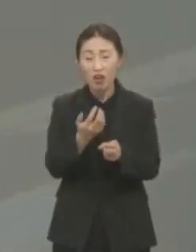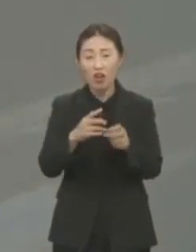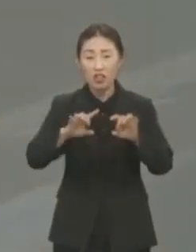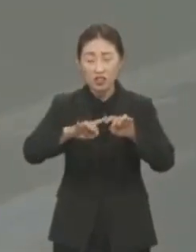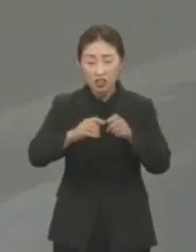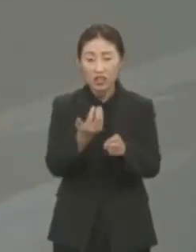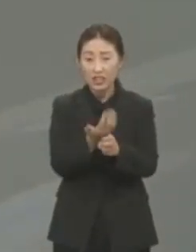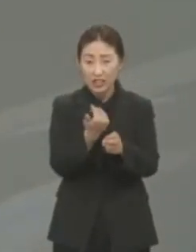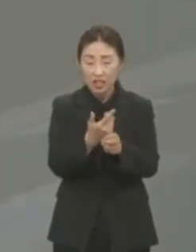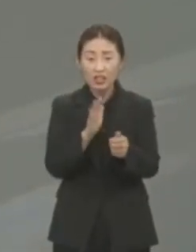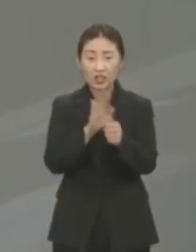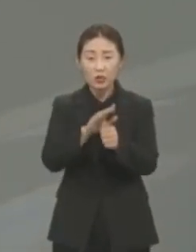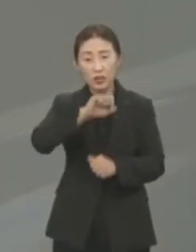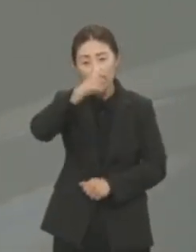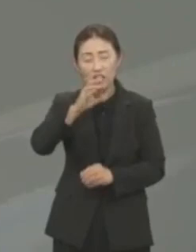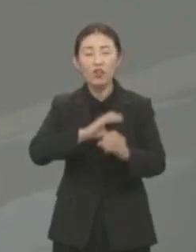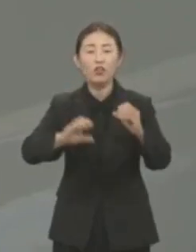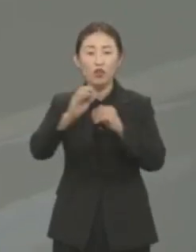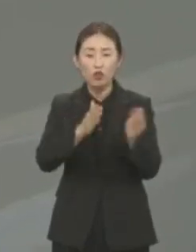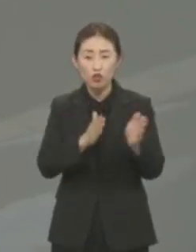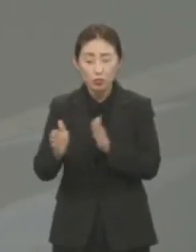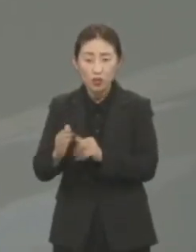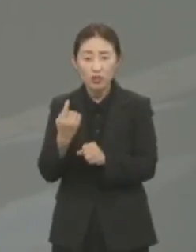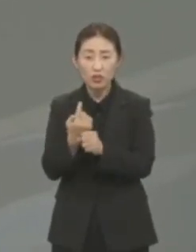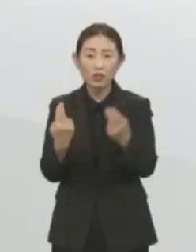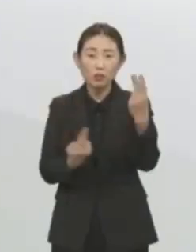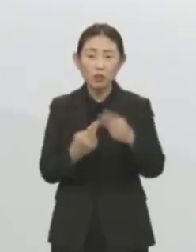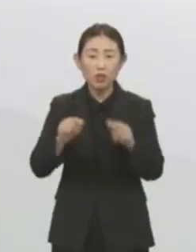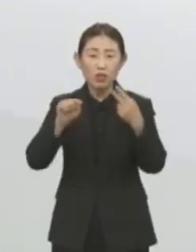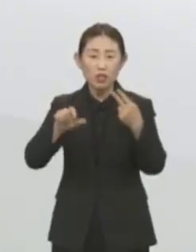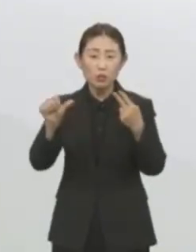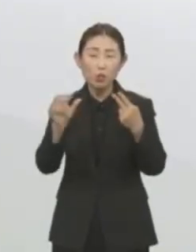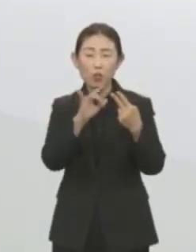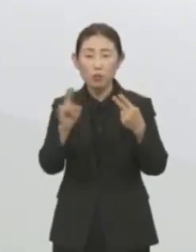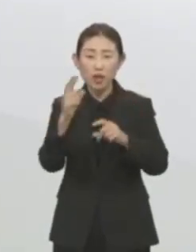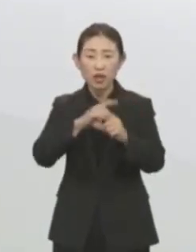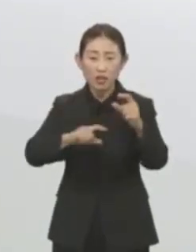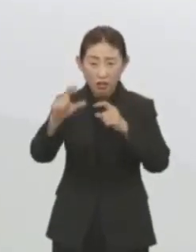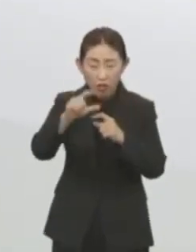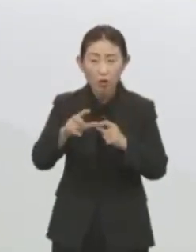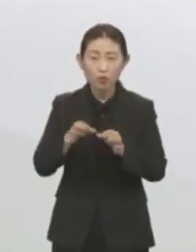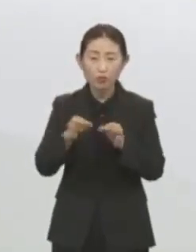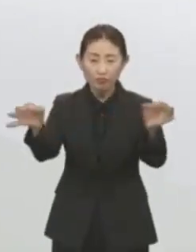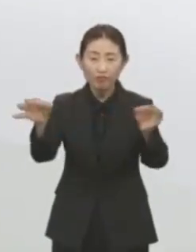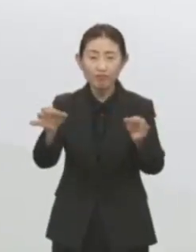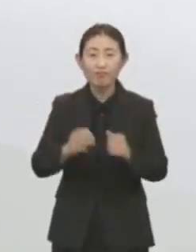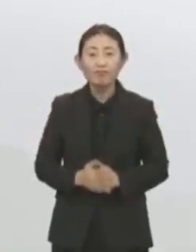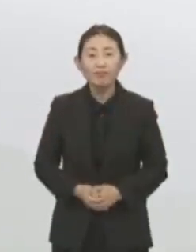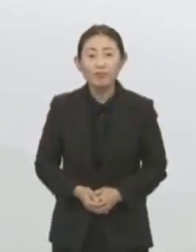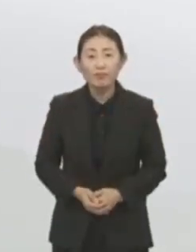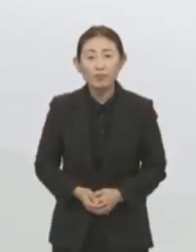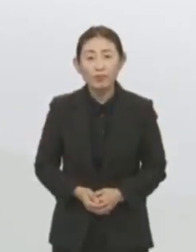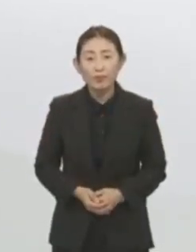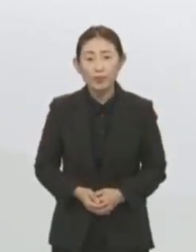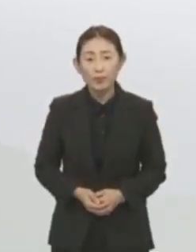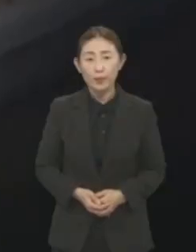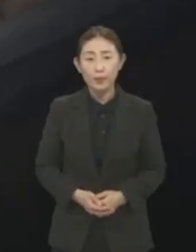전기 화물차 지원 예산을 추가 확보해 지난해대비 2.5배 이상 지원 규모를 늘렸습니다